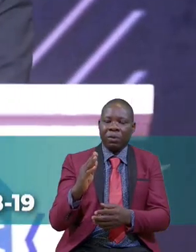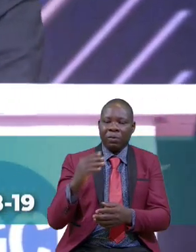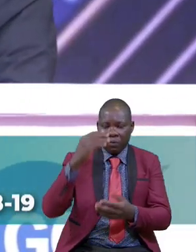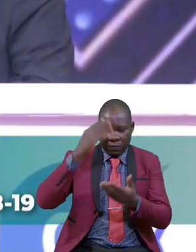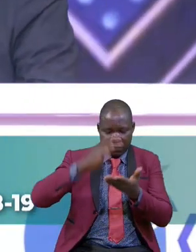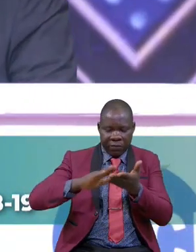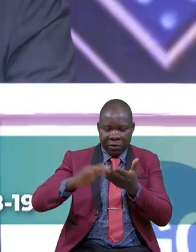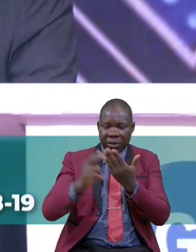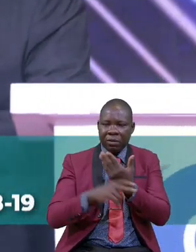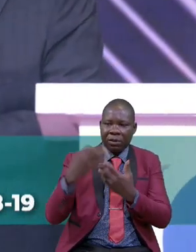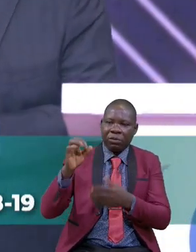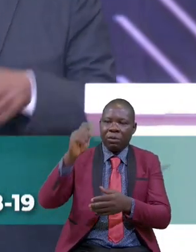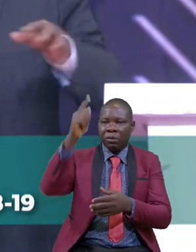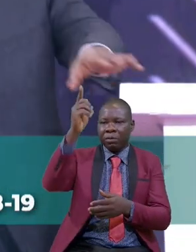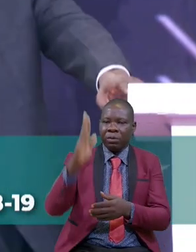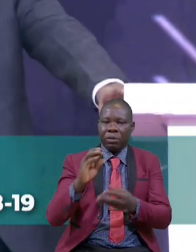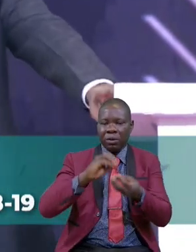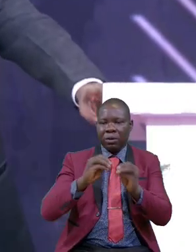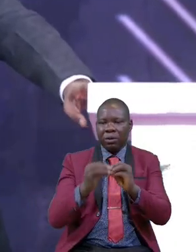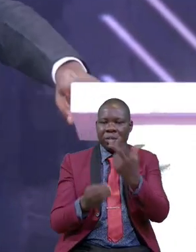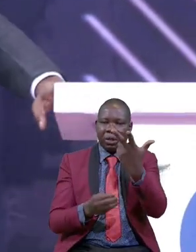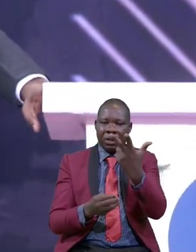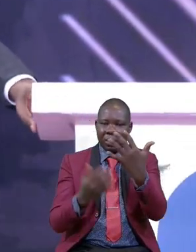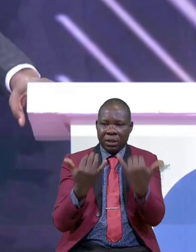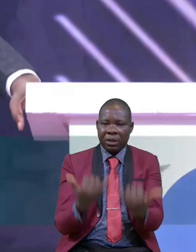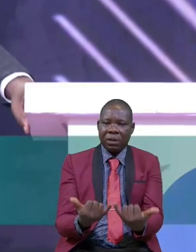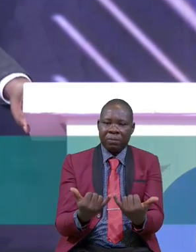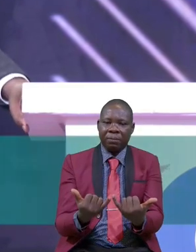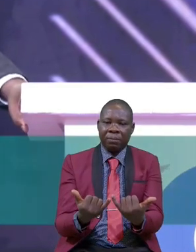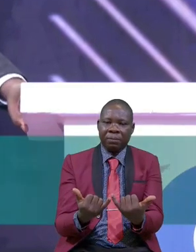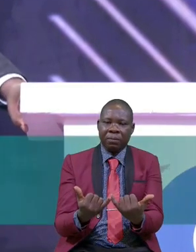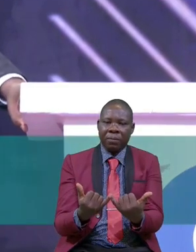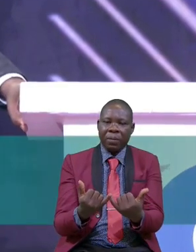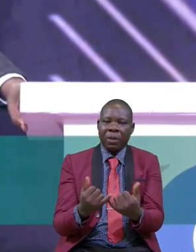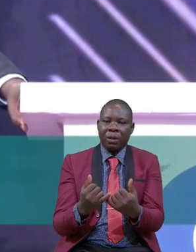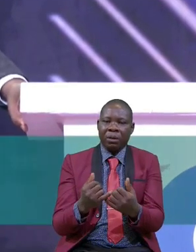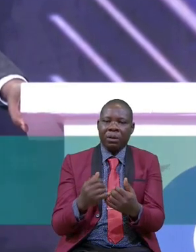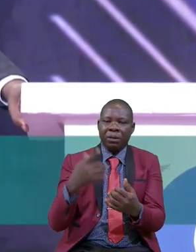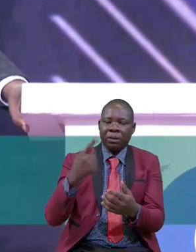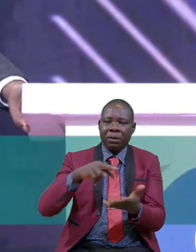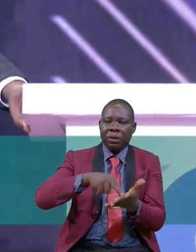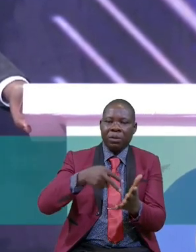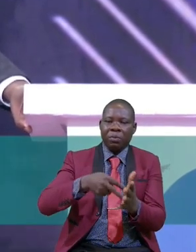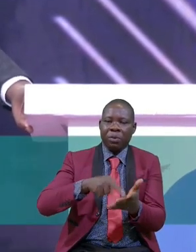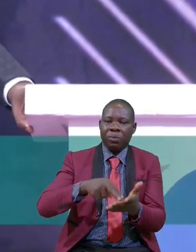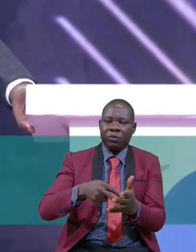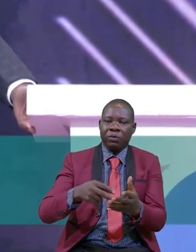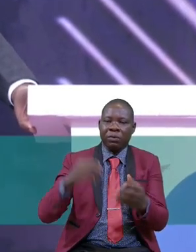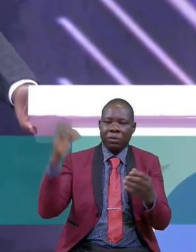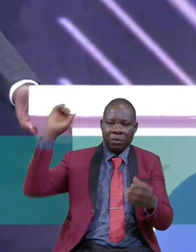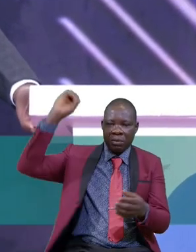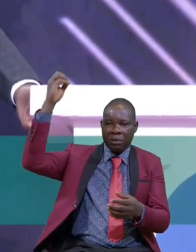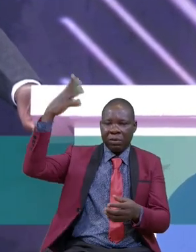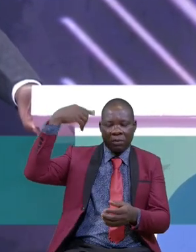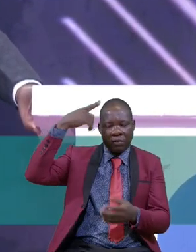at number three now. Troisième élément dans le premier point maintenant. Looking at the purposeful grace. La grâce ciblée